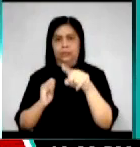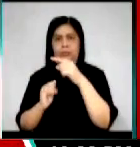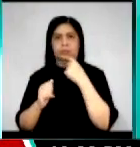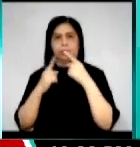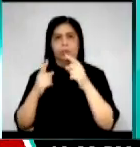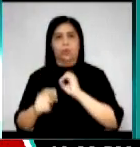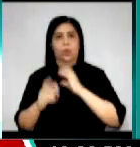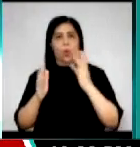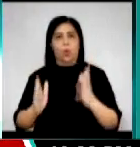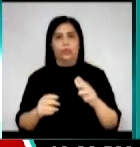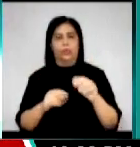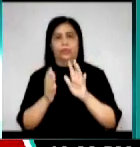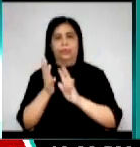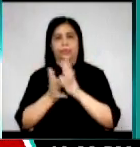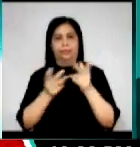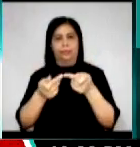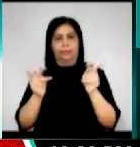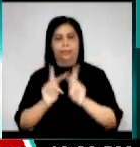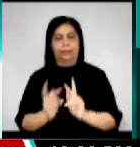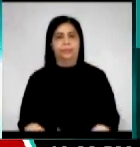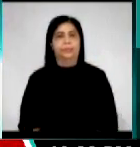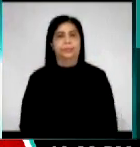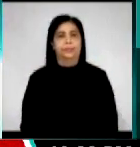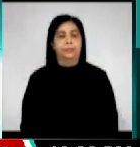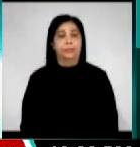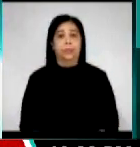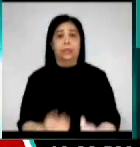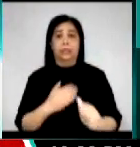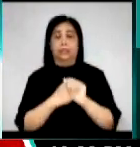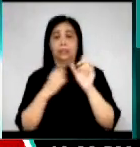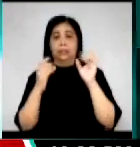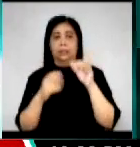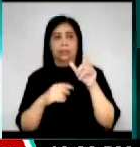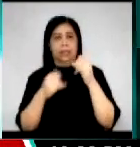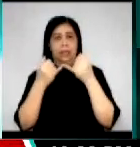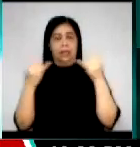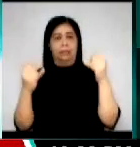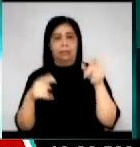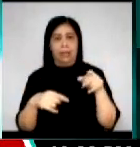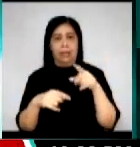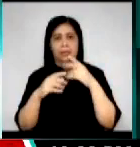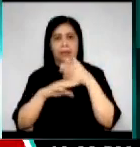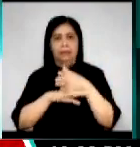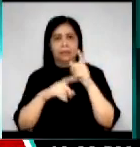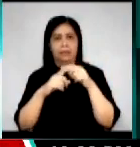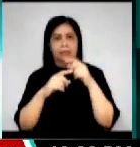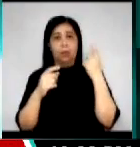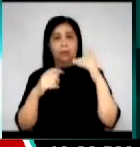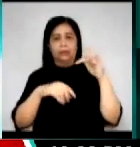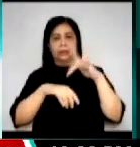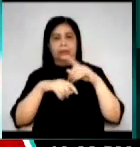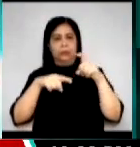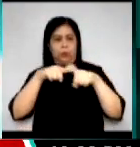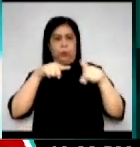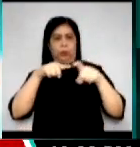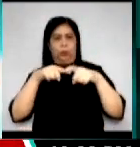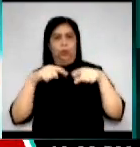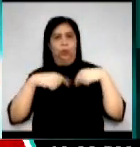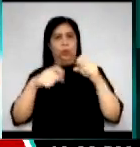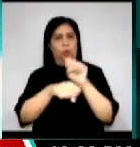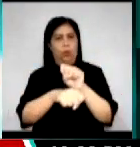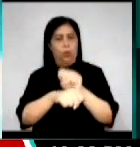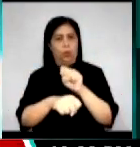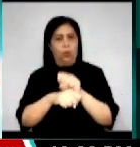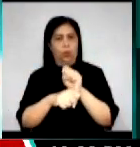lugar. Kritikal naman ang isang lineman sa Davao City matapos makasagi ng live wire habang nagtatrabaho. Kuwento ng